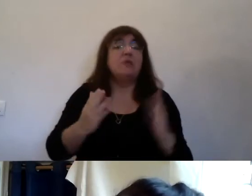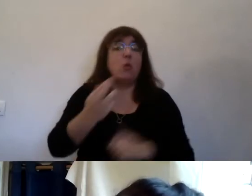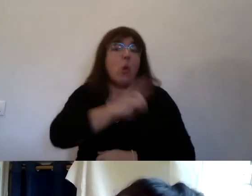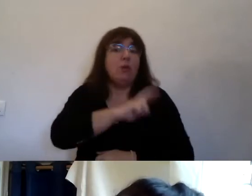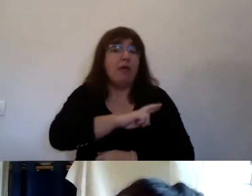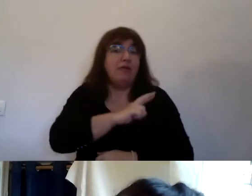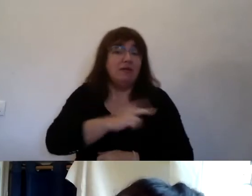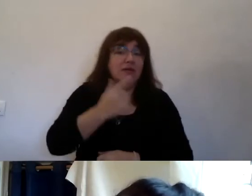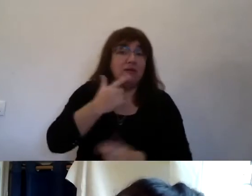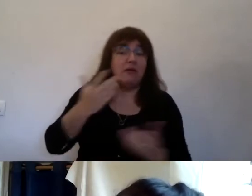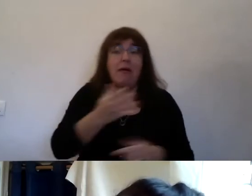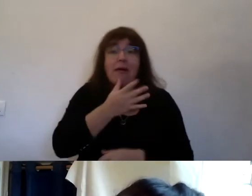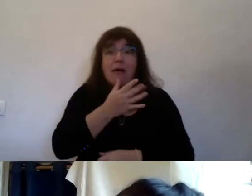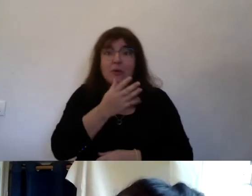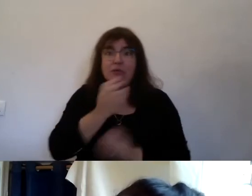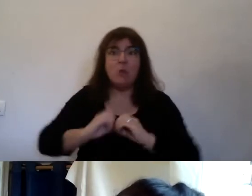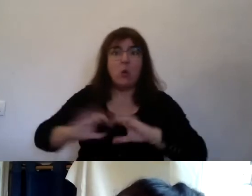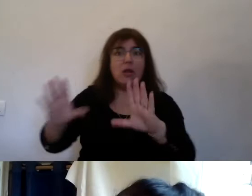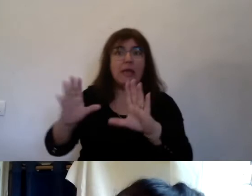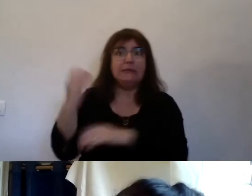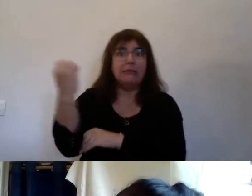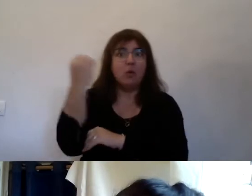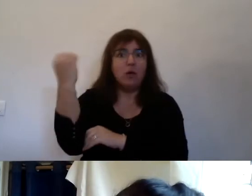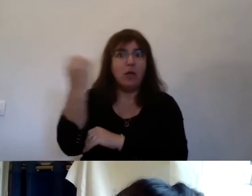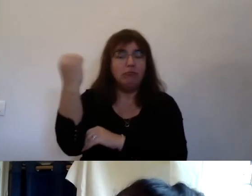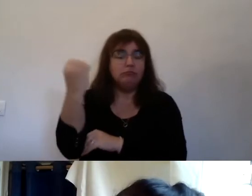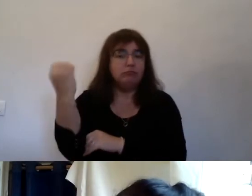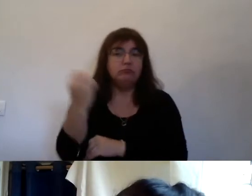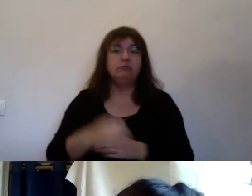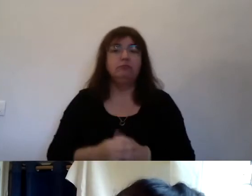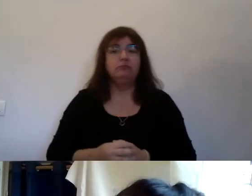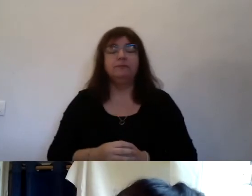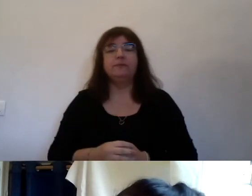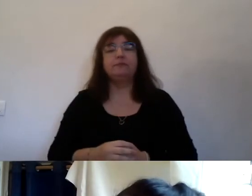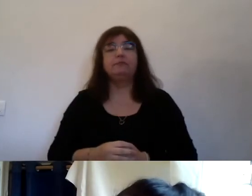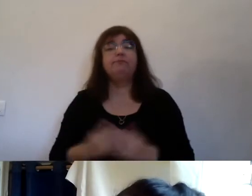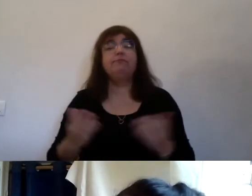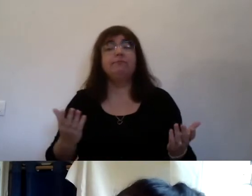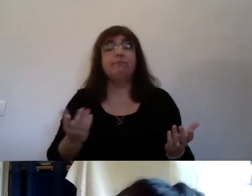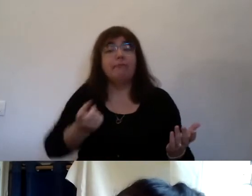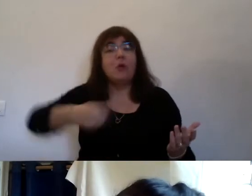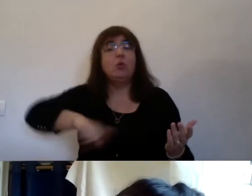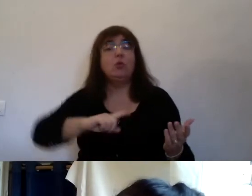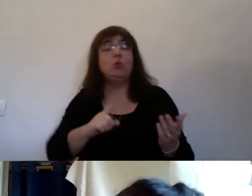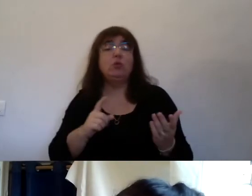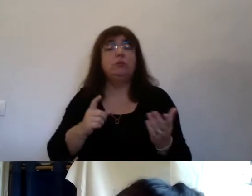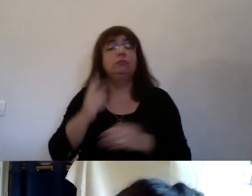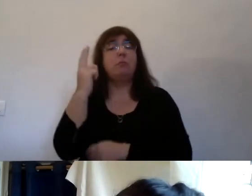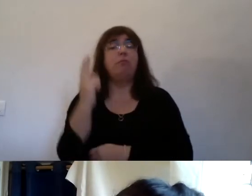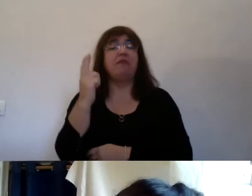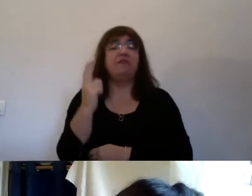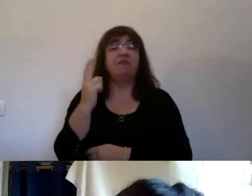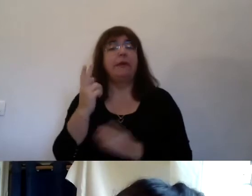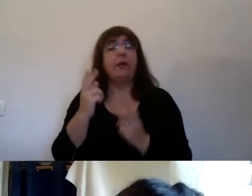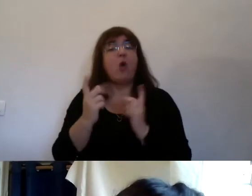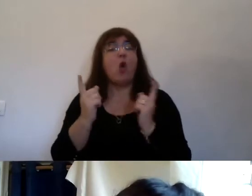du confinement de les laisser encore plus seules et isolées. Et quand nous avons démarré les rendez-vous virtuels, c'était pour chacun